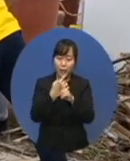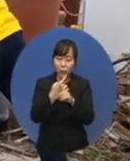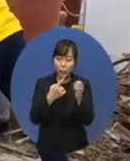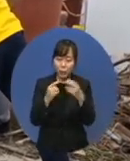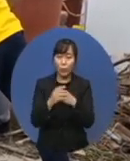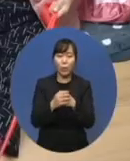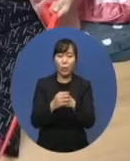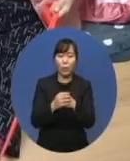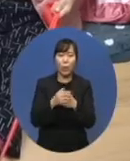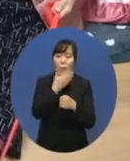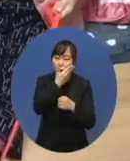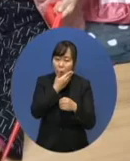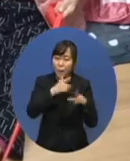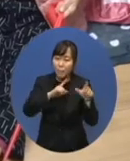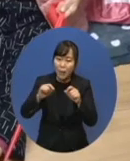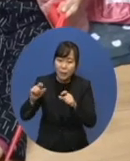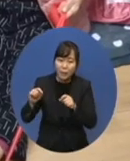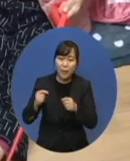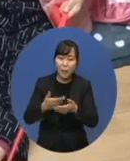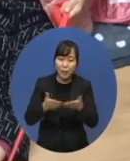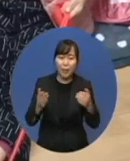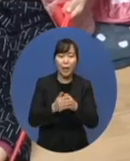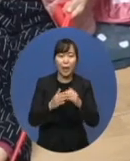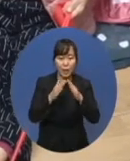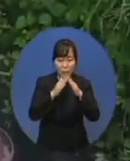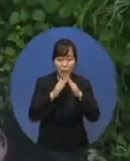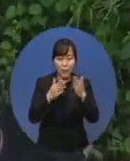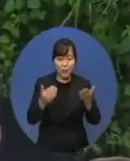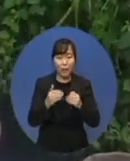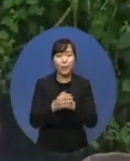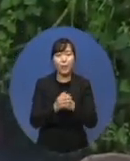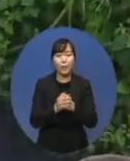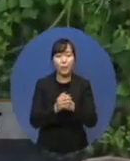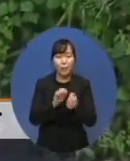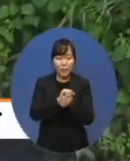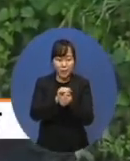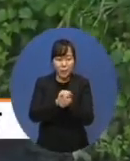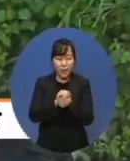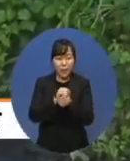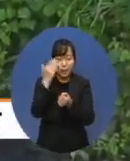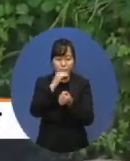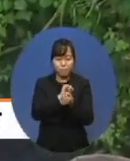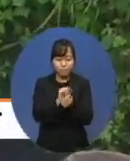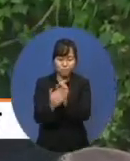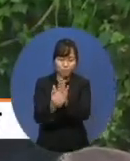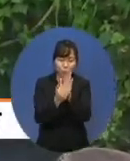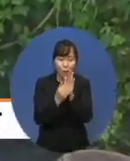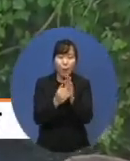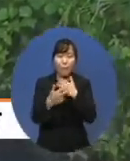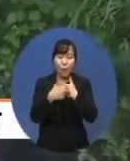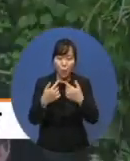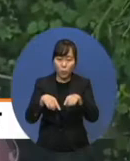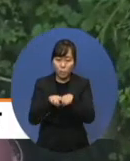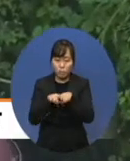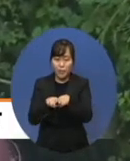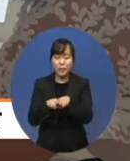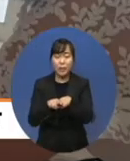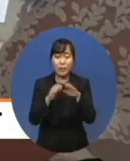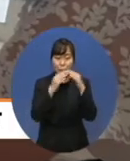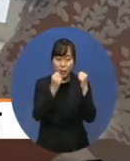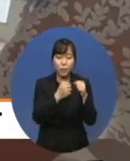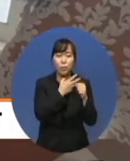그리고 영양 반찬 배달, 가사와 세탁 소독 방역과 병원 동행 등 재가 노인 서비스를